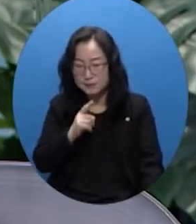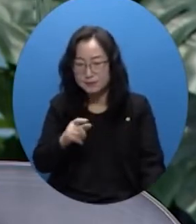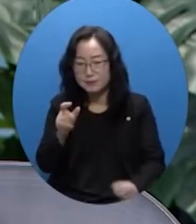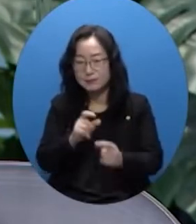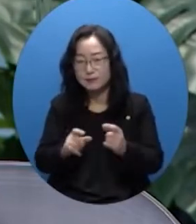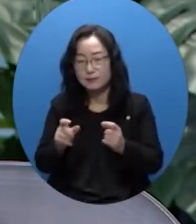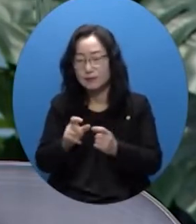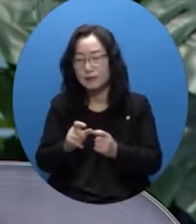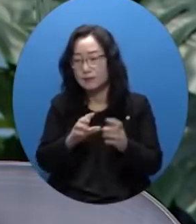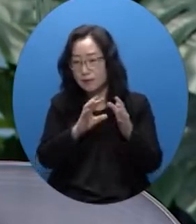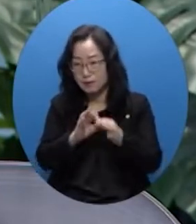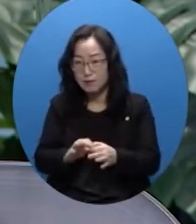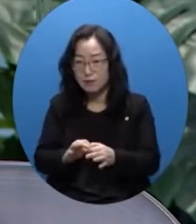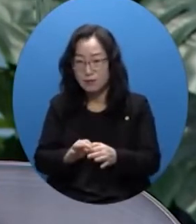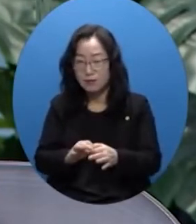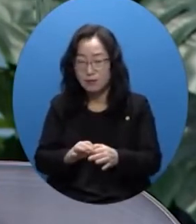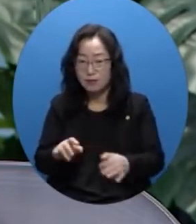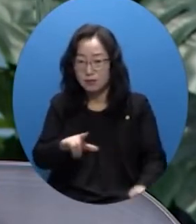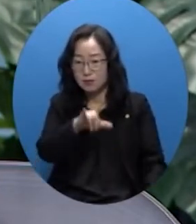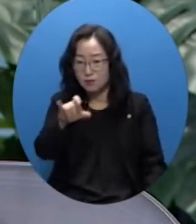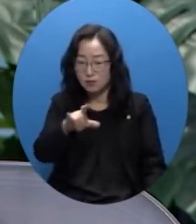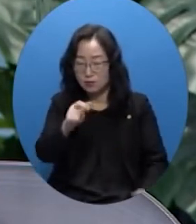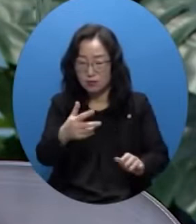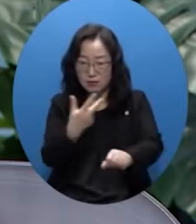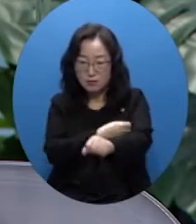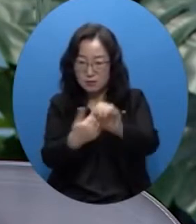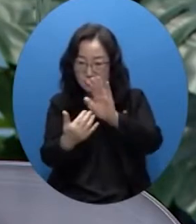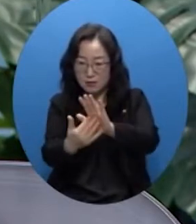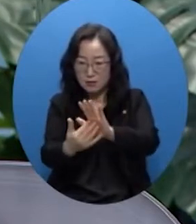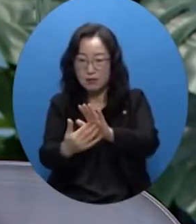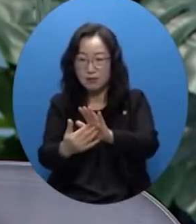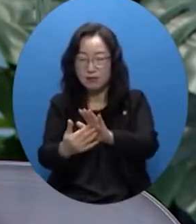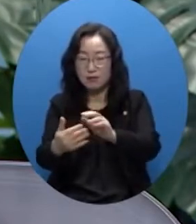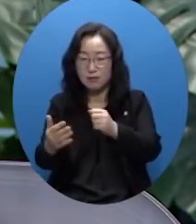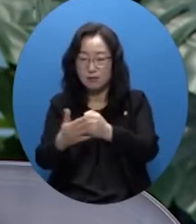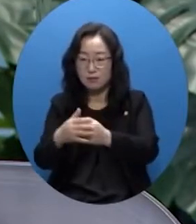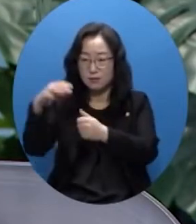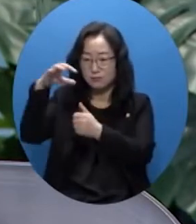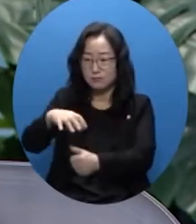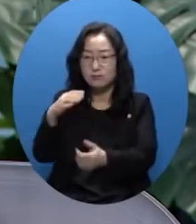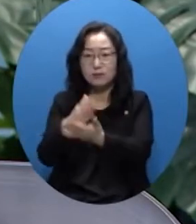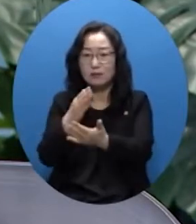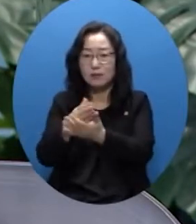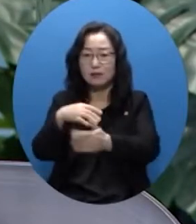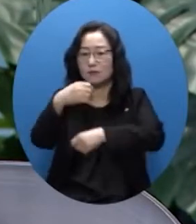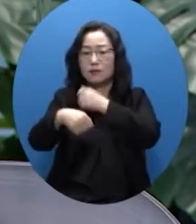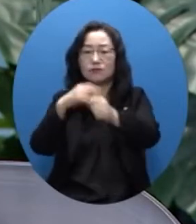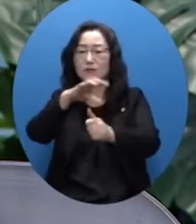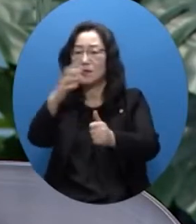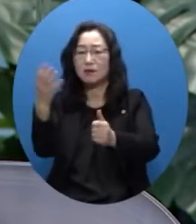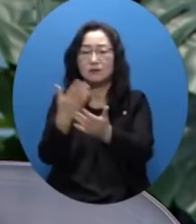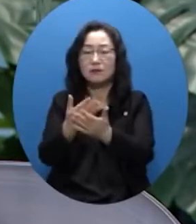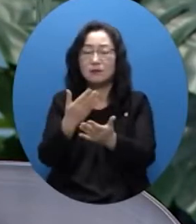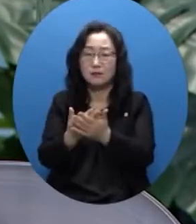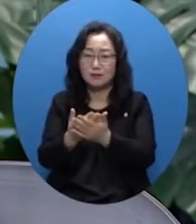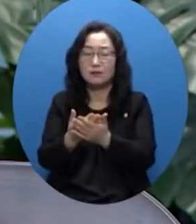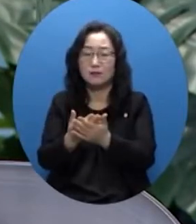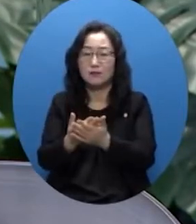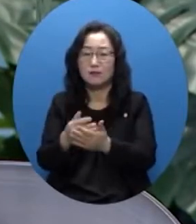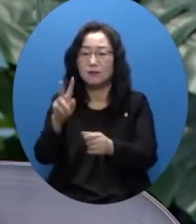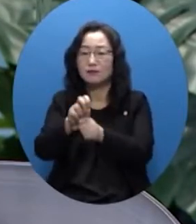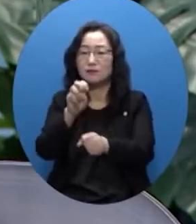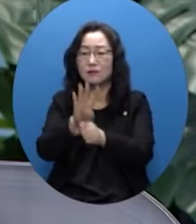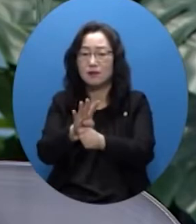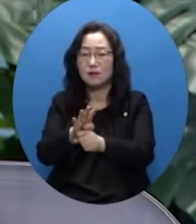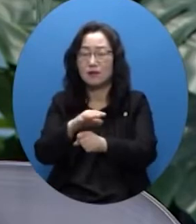방향으로 우리를 제 자지 말고 우리 게 좀 자유함을 주라 입사 시험